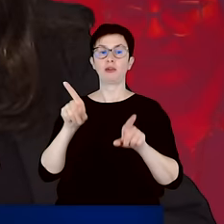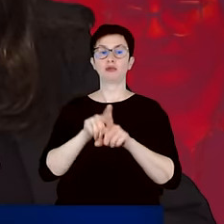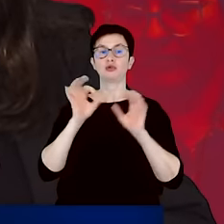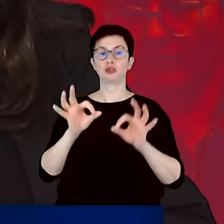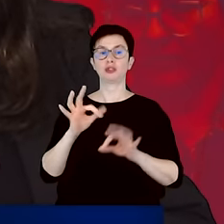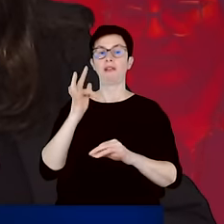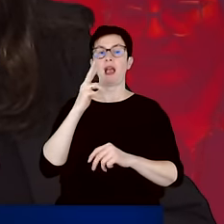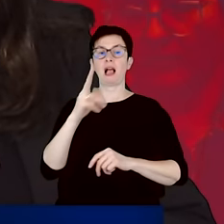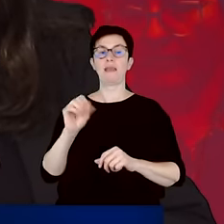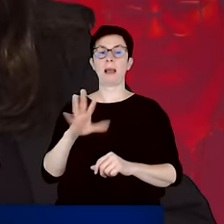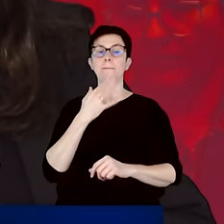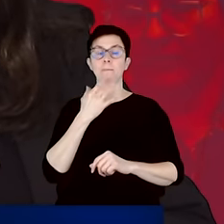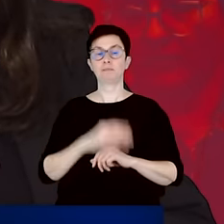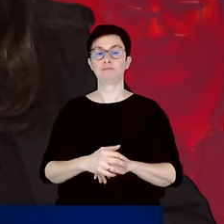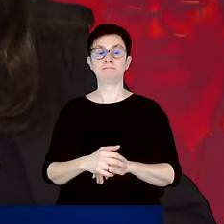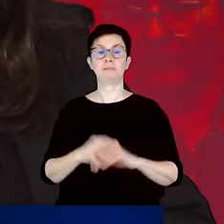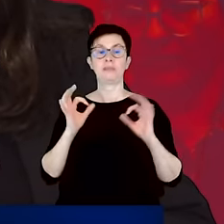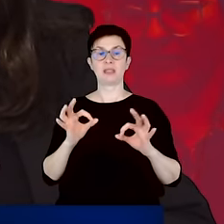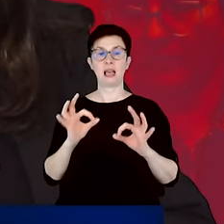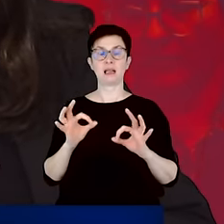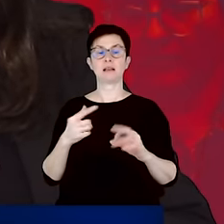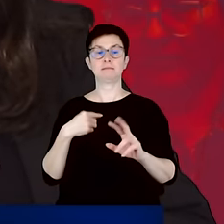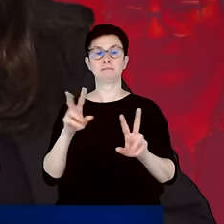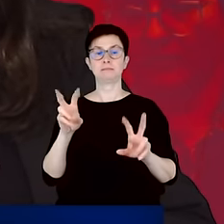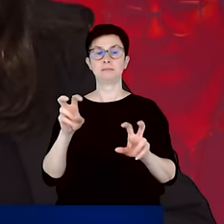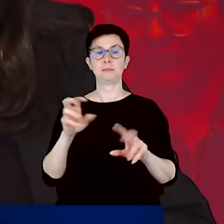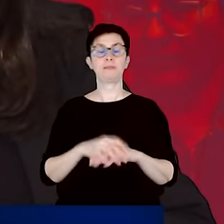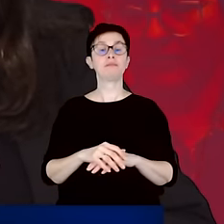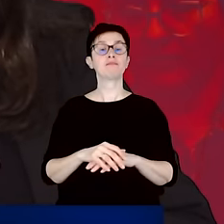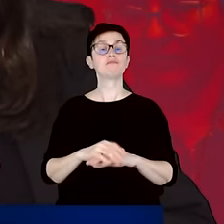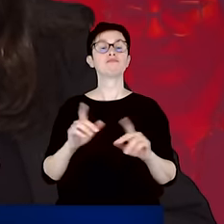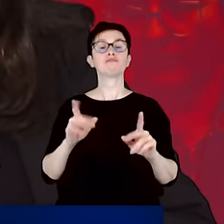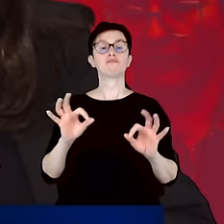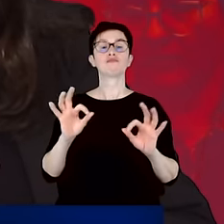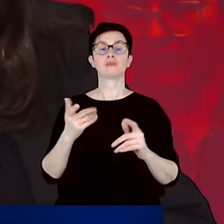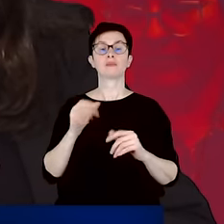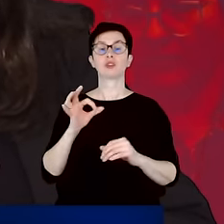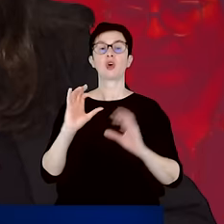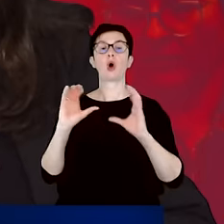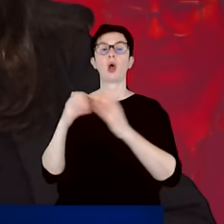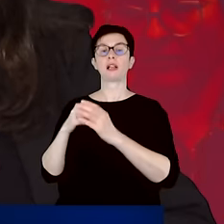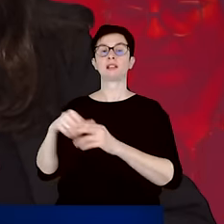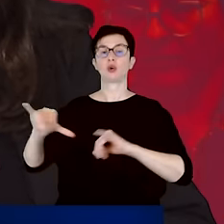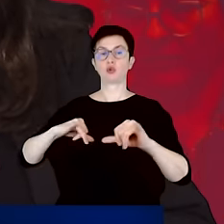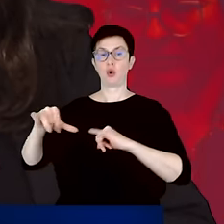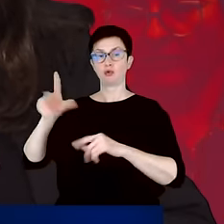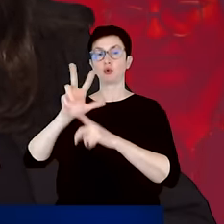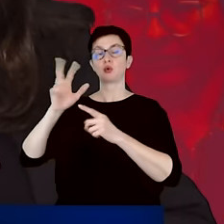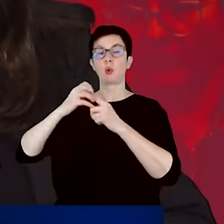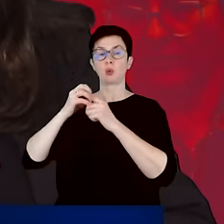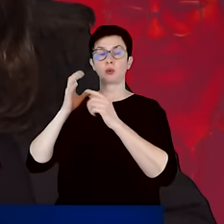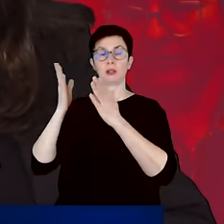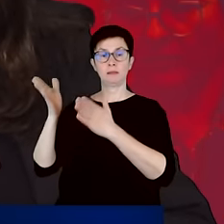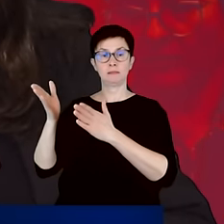Trybunał Konstytucyjny. I teraz przytoczę. Dzisiaj, jeśli chodzi o koalicję rządzącą, o koalicję 13 grudnia,